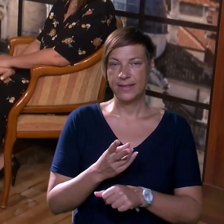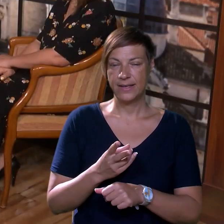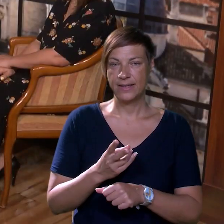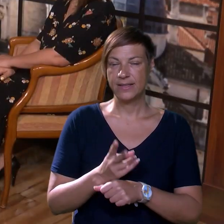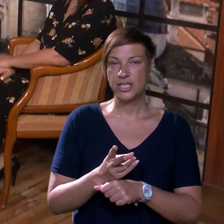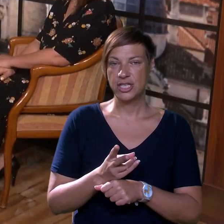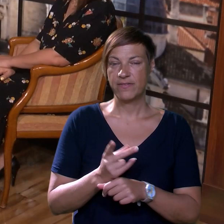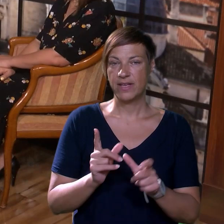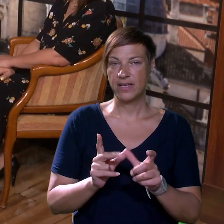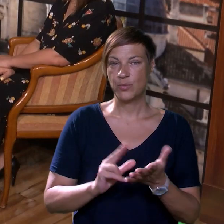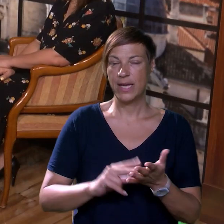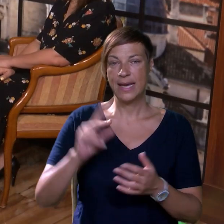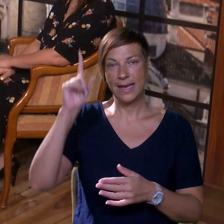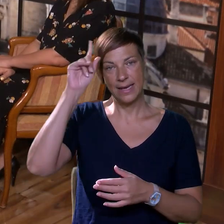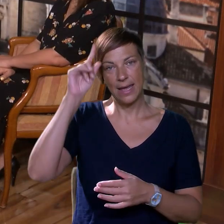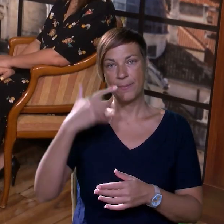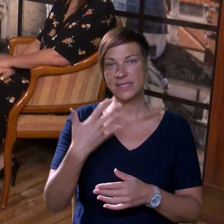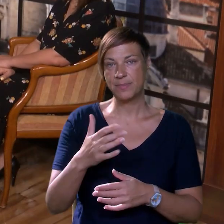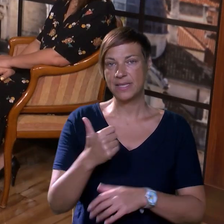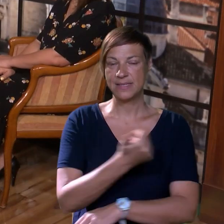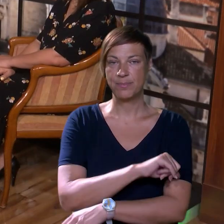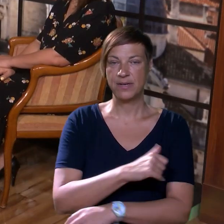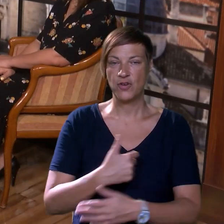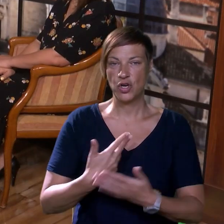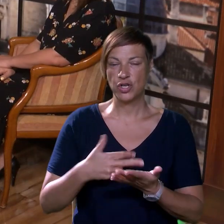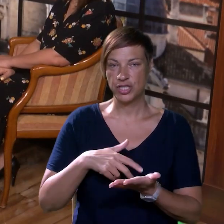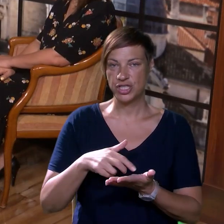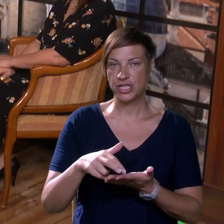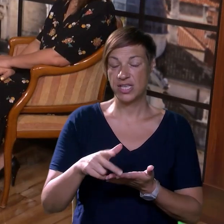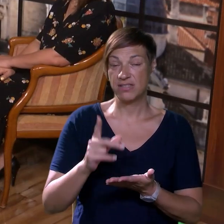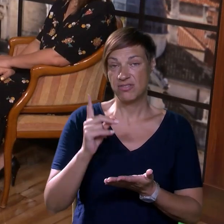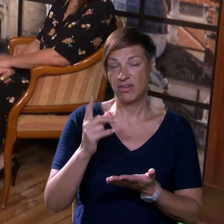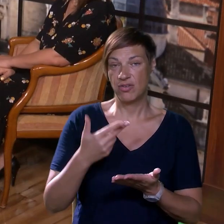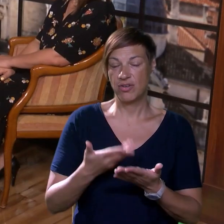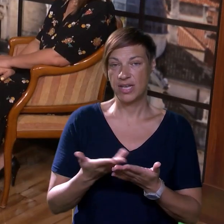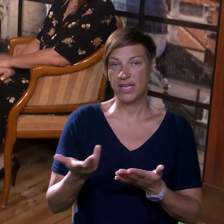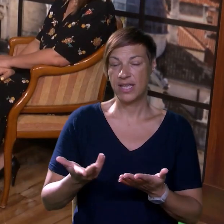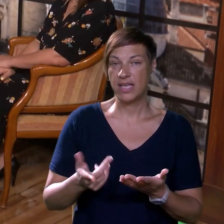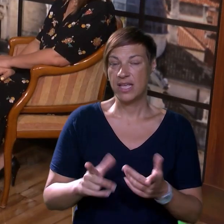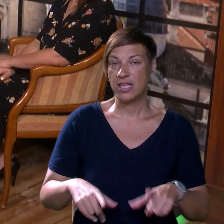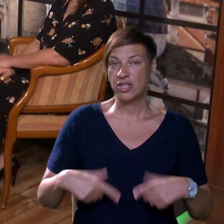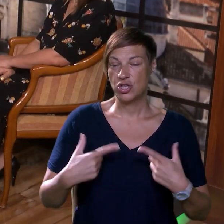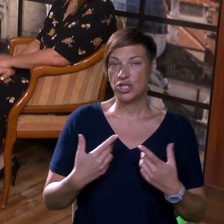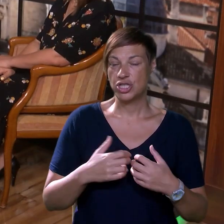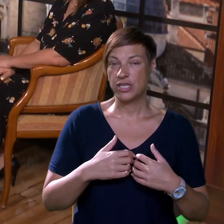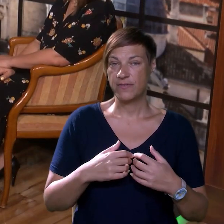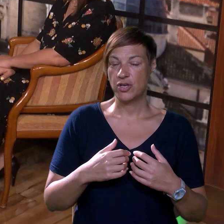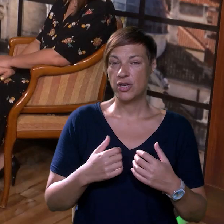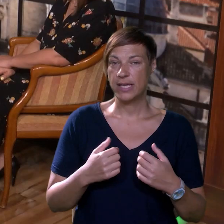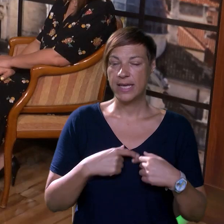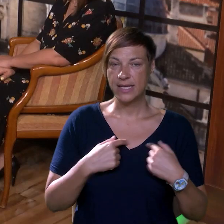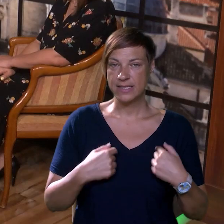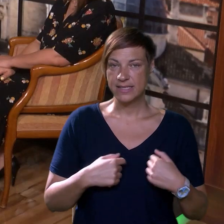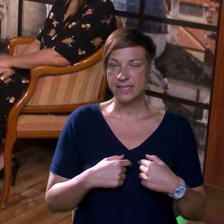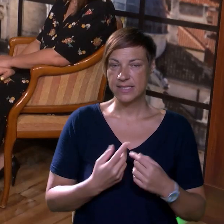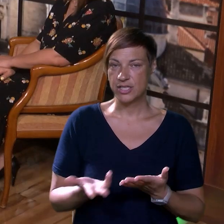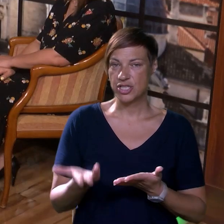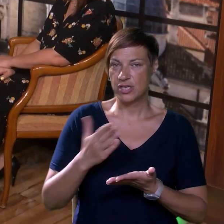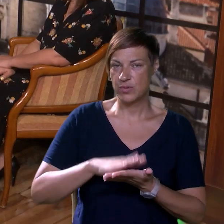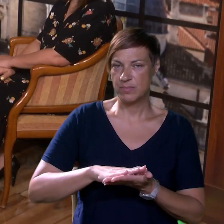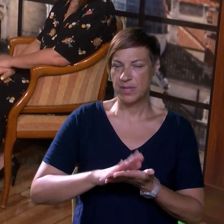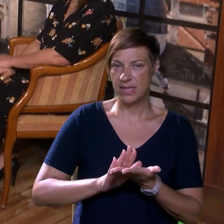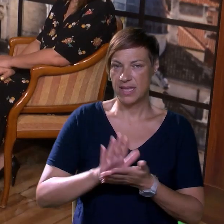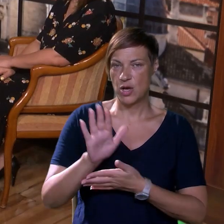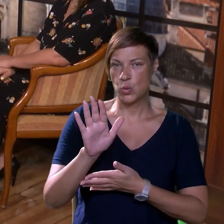državljanin Europske unije, Njemac, 51. godište, on je išao tu negdje gore i on je doživio naglu srčanu smrt na